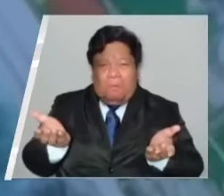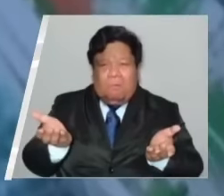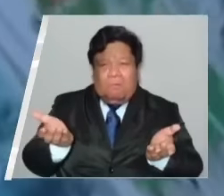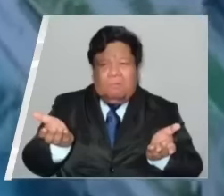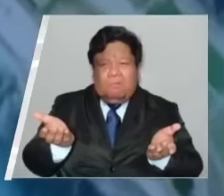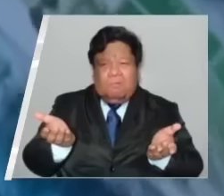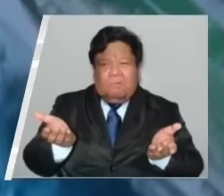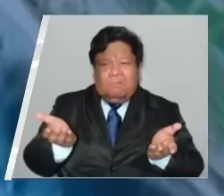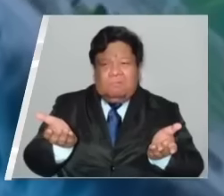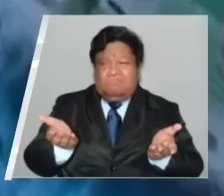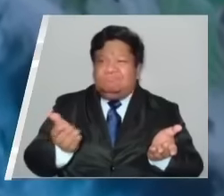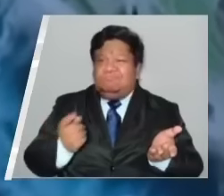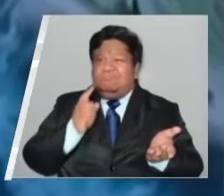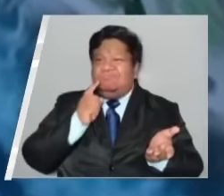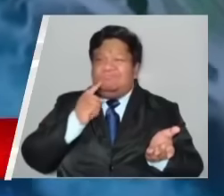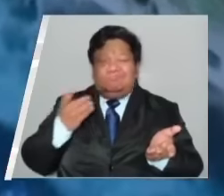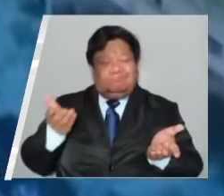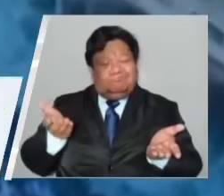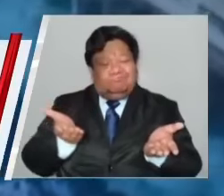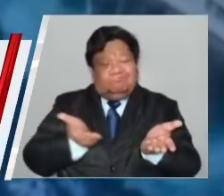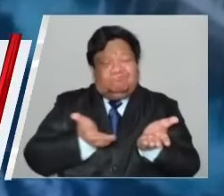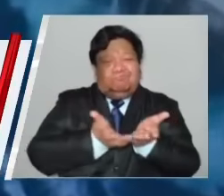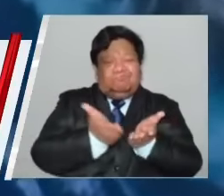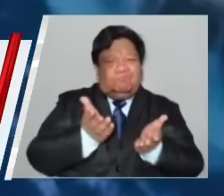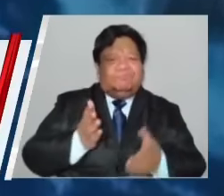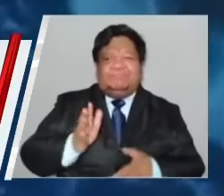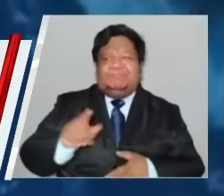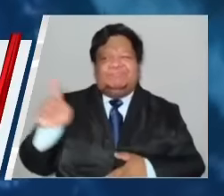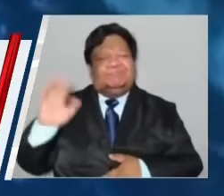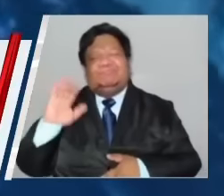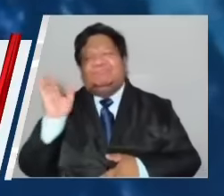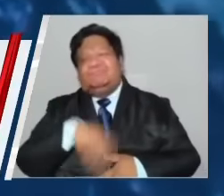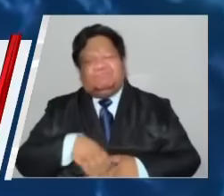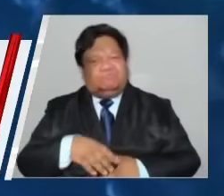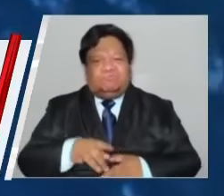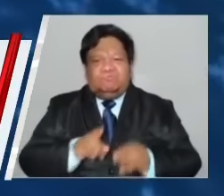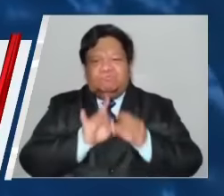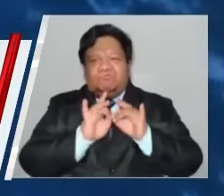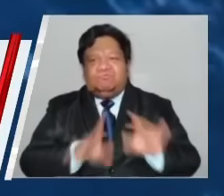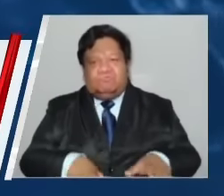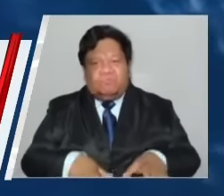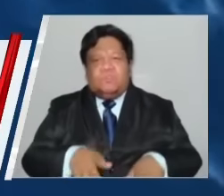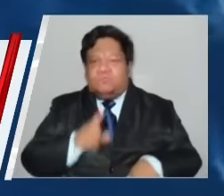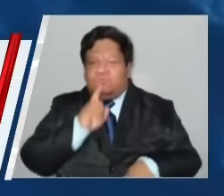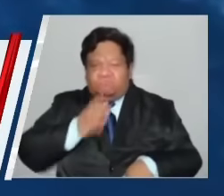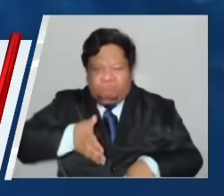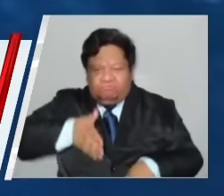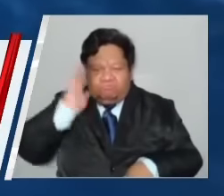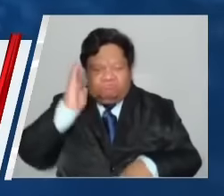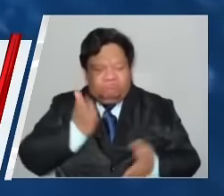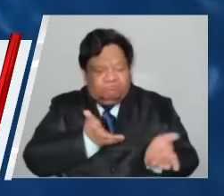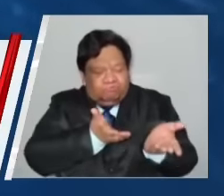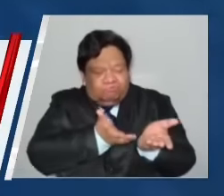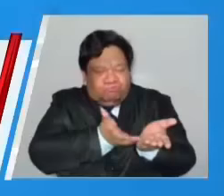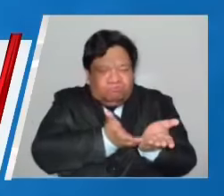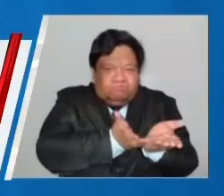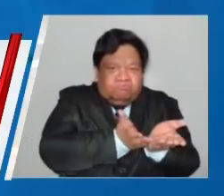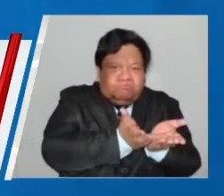collision regulation intentionally, side-sweeping a smaller Coast Guard, a smaller BFAR